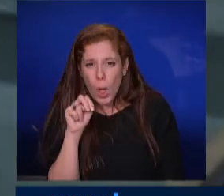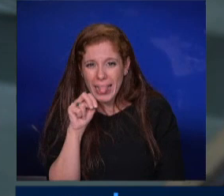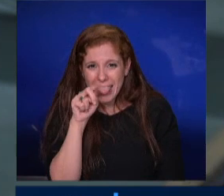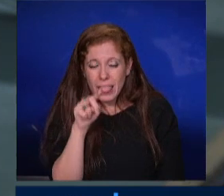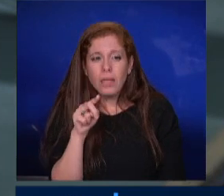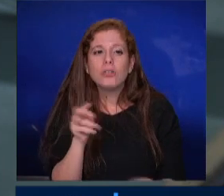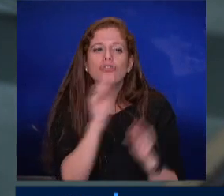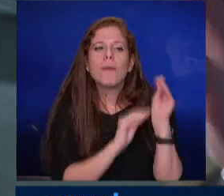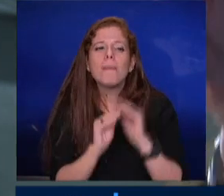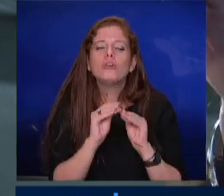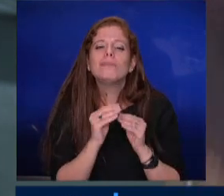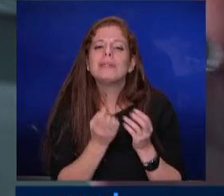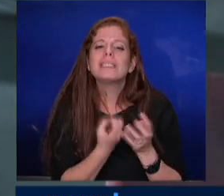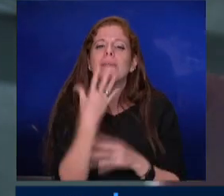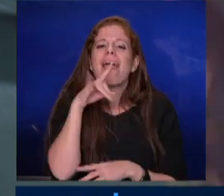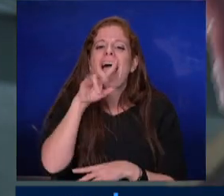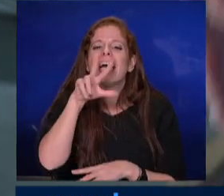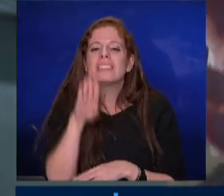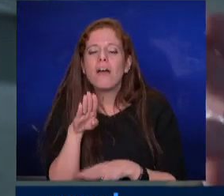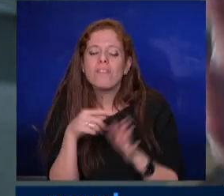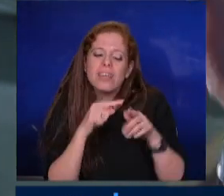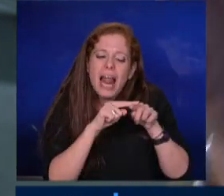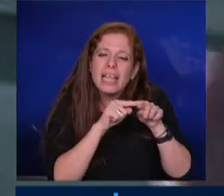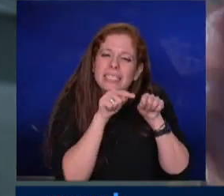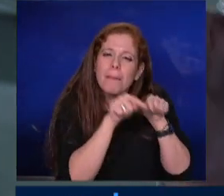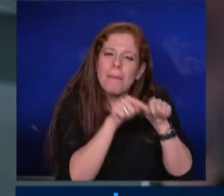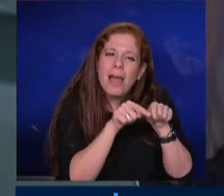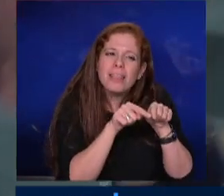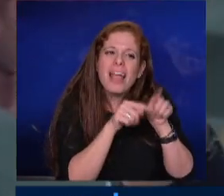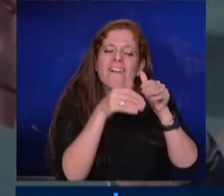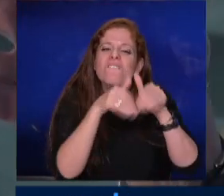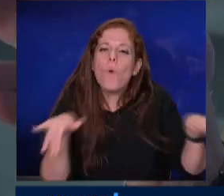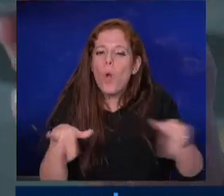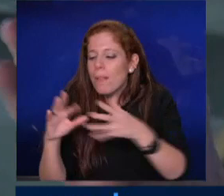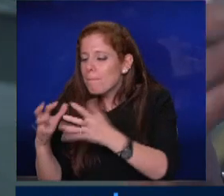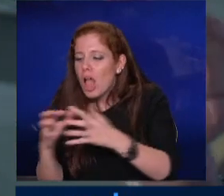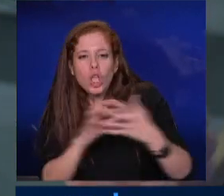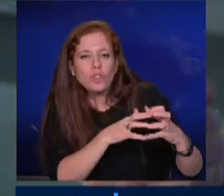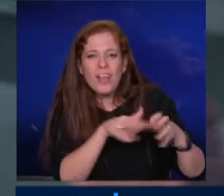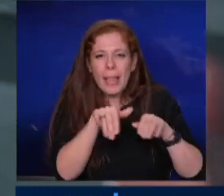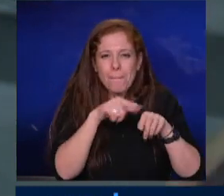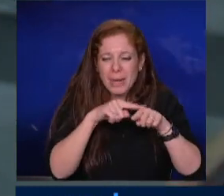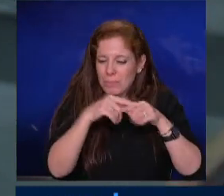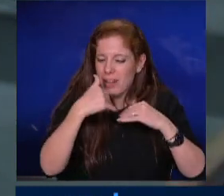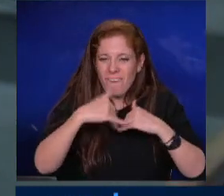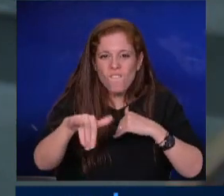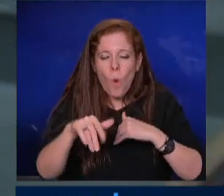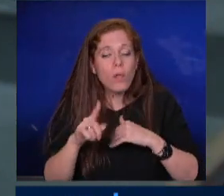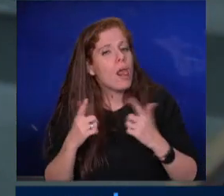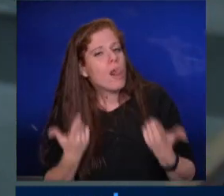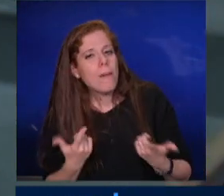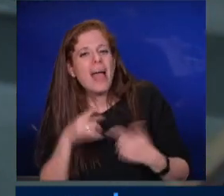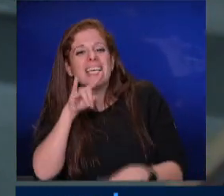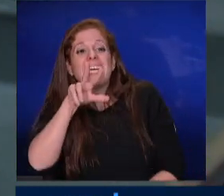בצמחי חצב כדי לסמן את הגבולות בין השבטים. וזאת למה? כי חצב